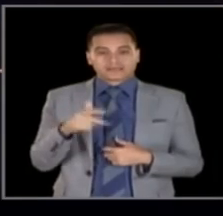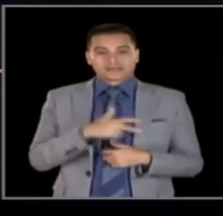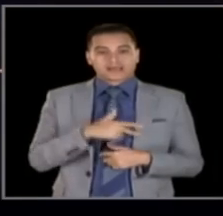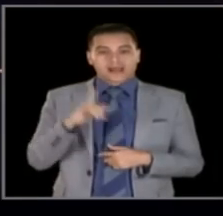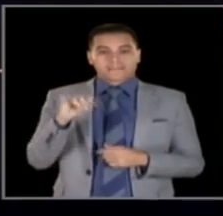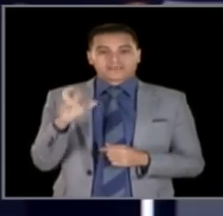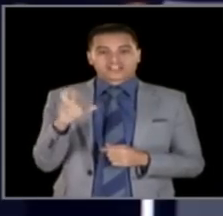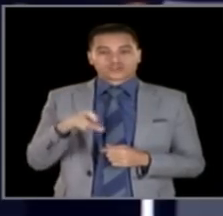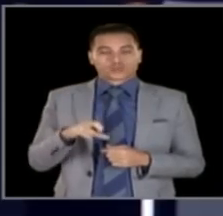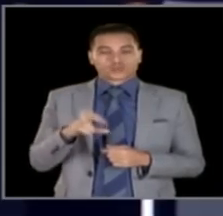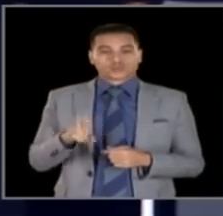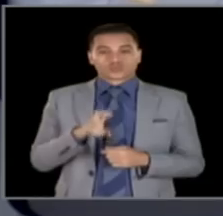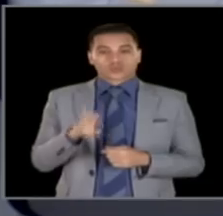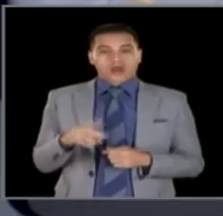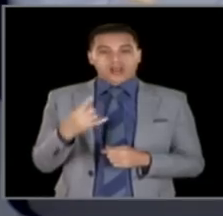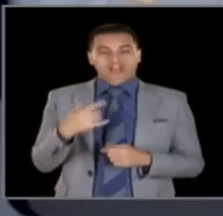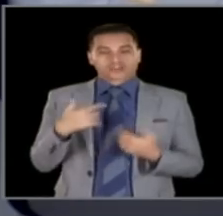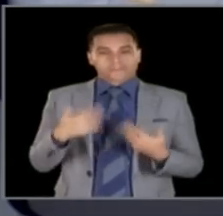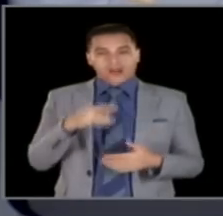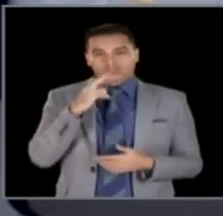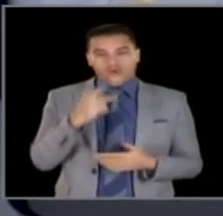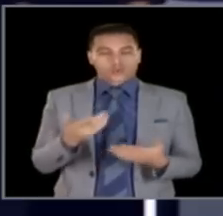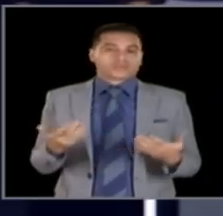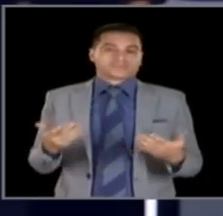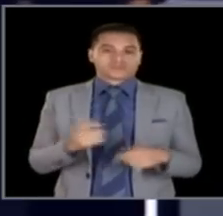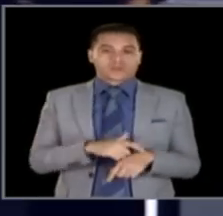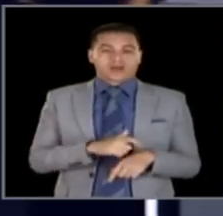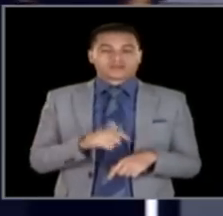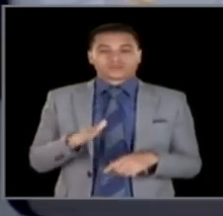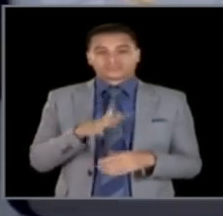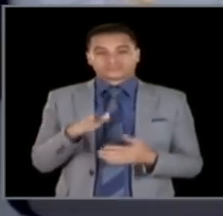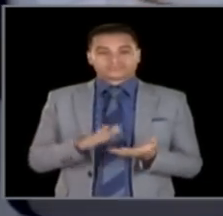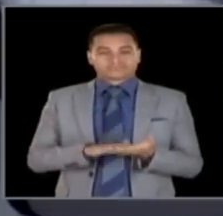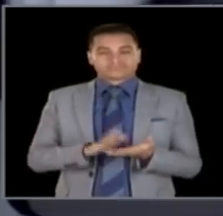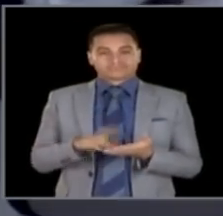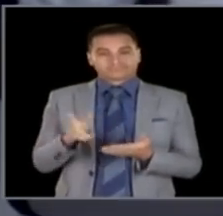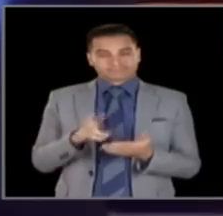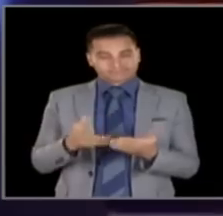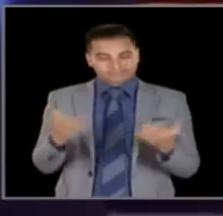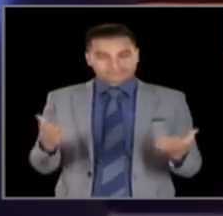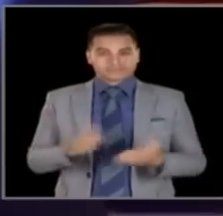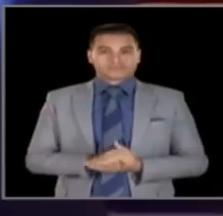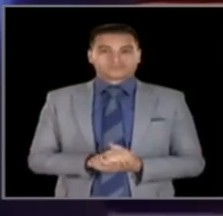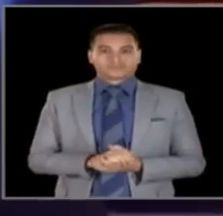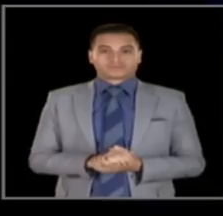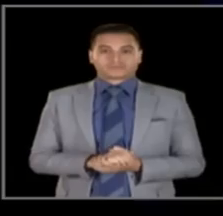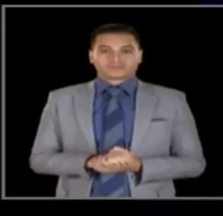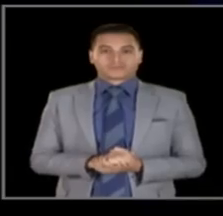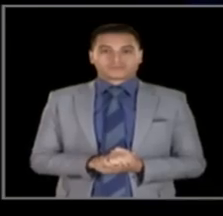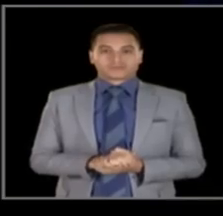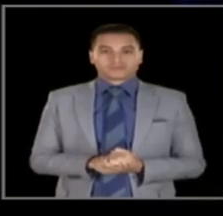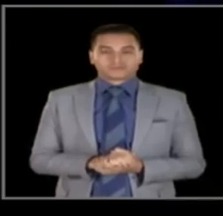البيزو. السؤال العاشر، ما لحقتش أقوله. كلان حي أندرو بسمة، بسمة وأندرو.